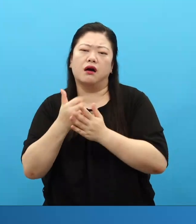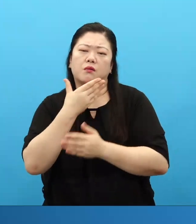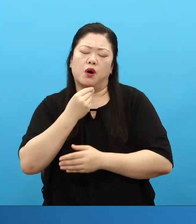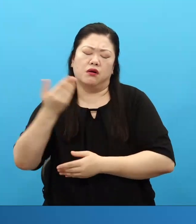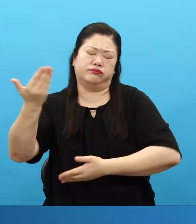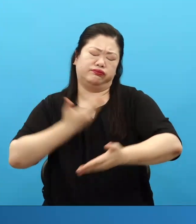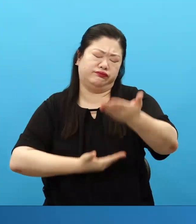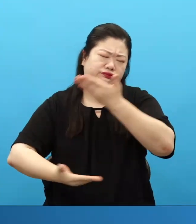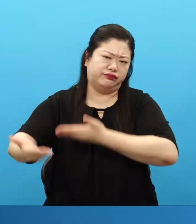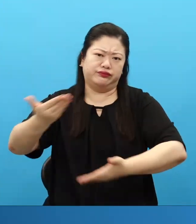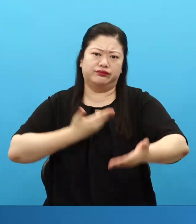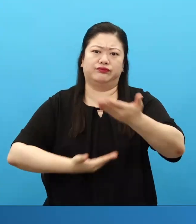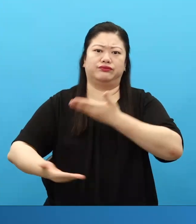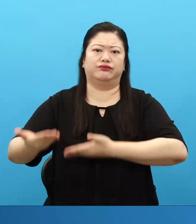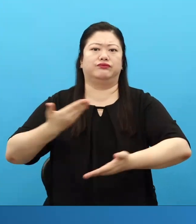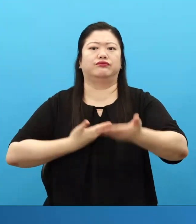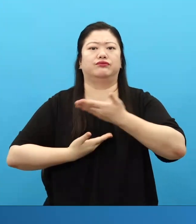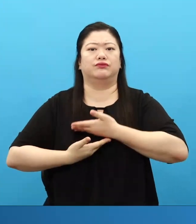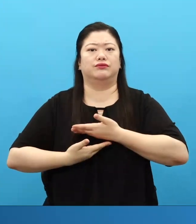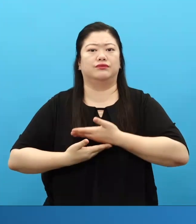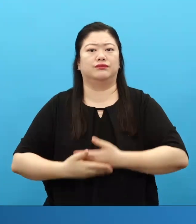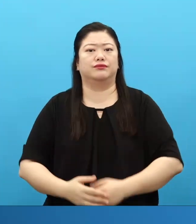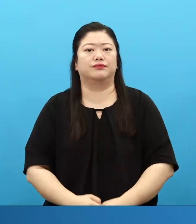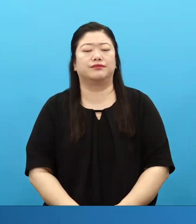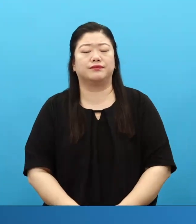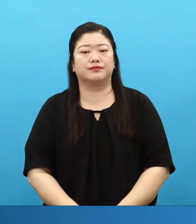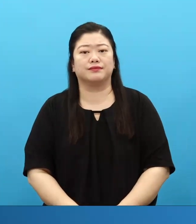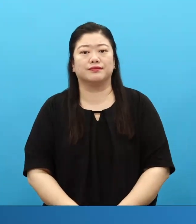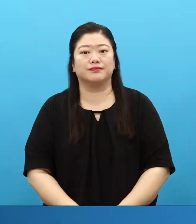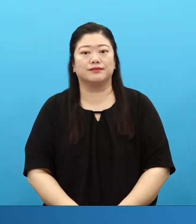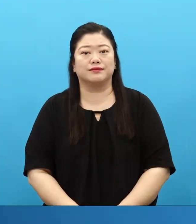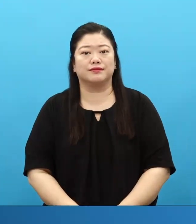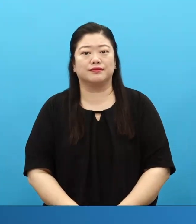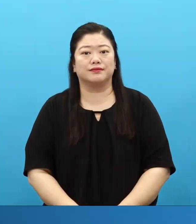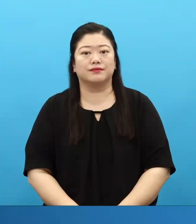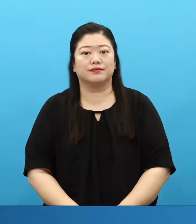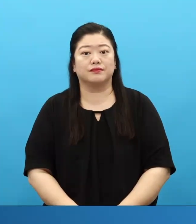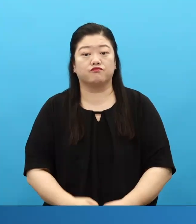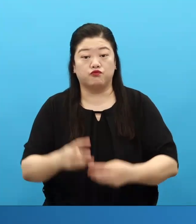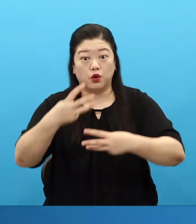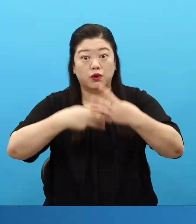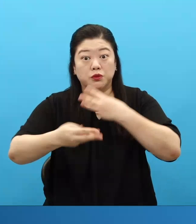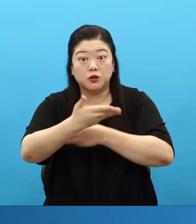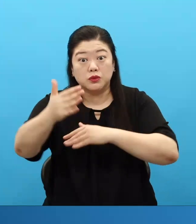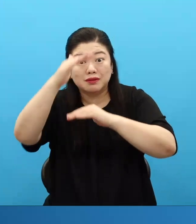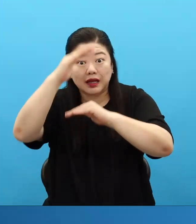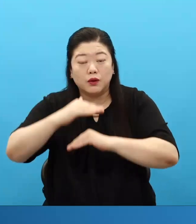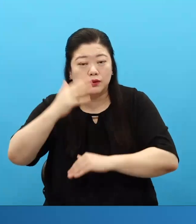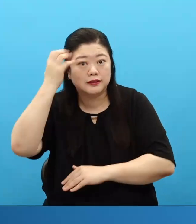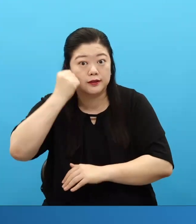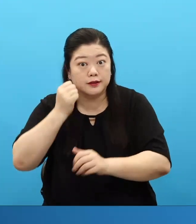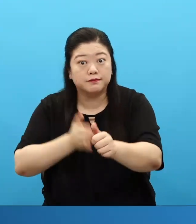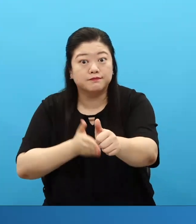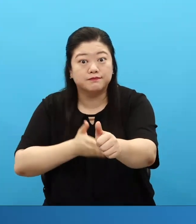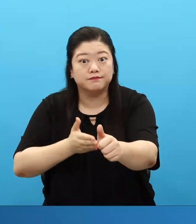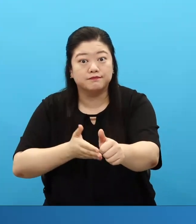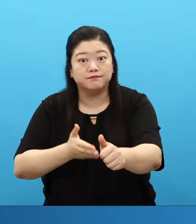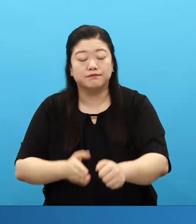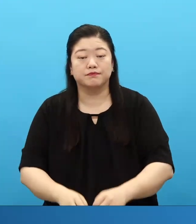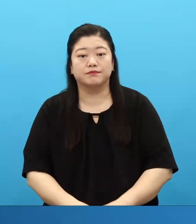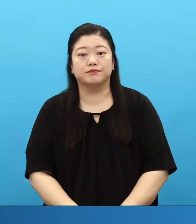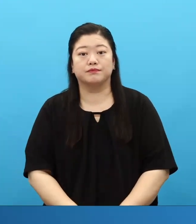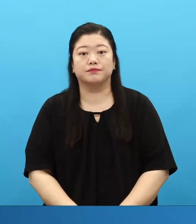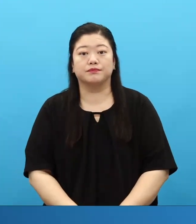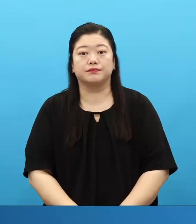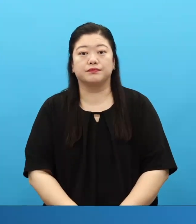eternal, we too have that blessing of transcending time and space. 이걸 우리 렘넌트에게 준 메시지입니다. This was the message that I gave to the remnants. 자, 이걸로 끝나지 않죠? But it